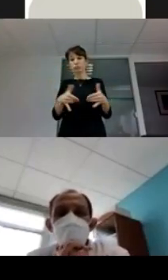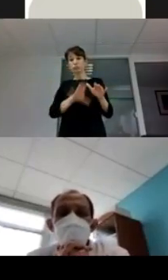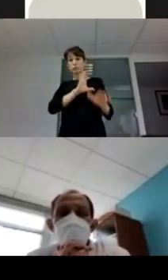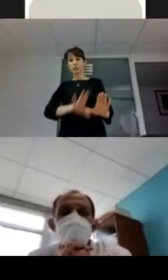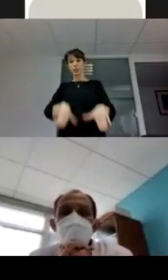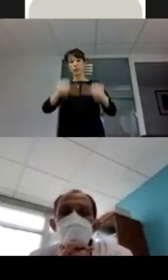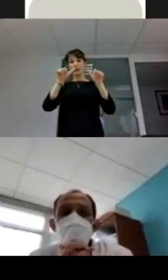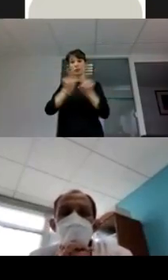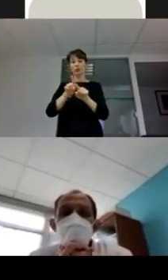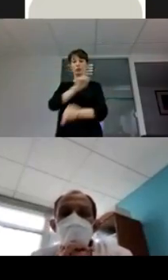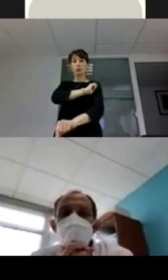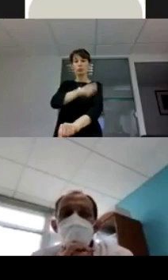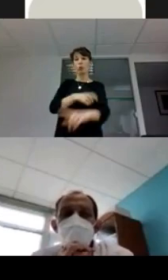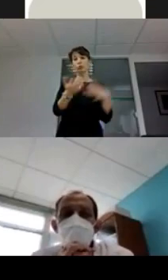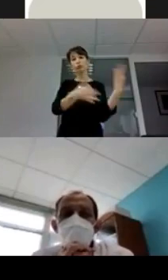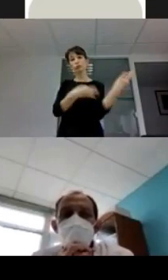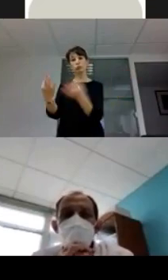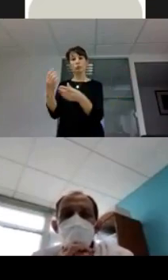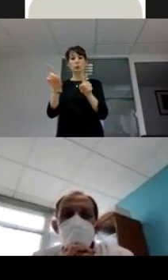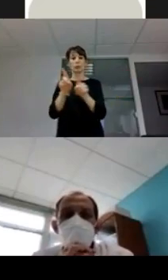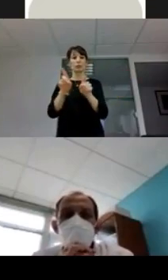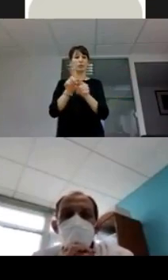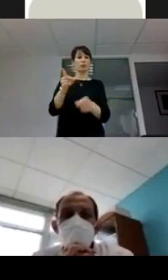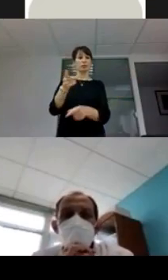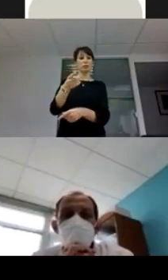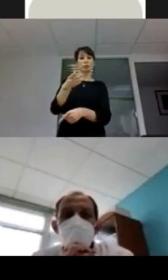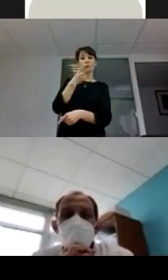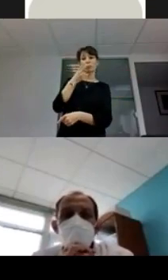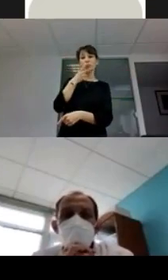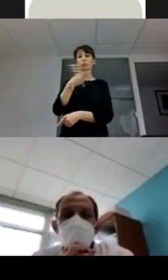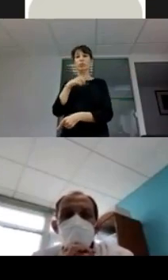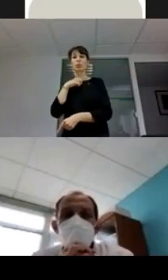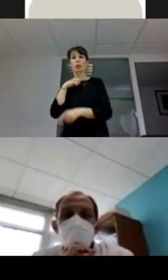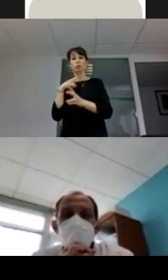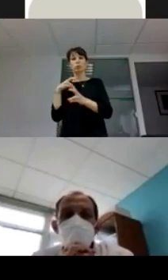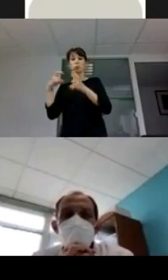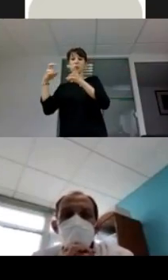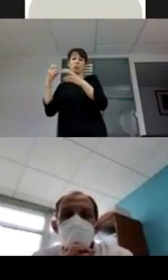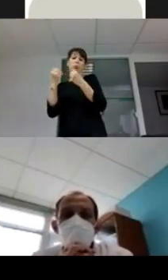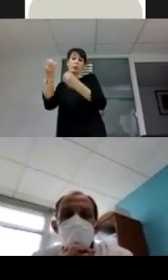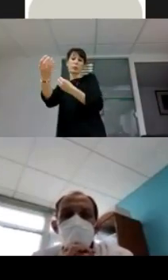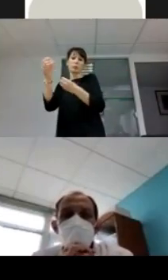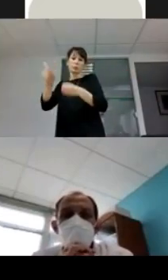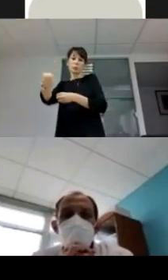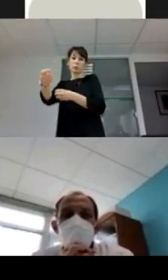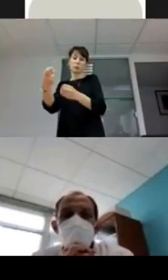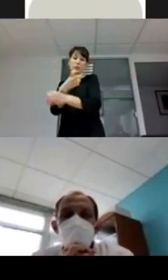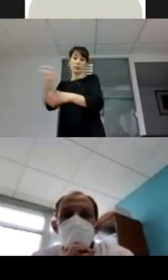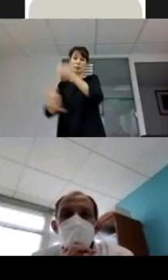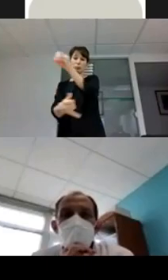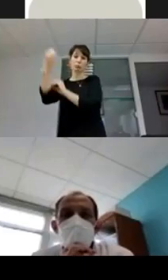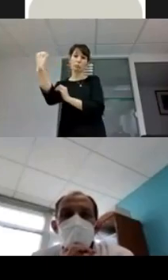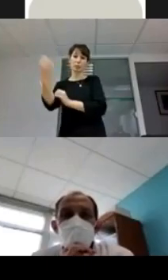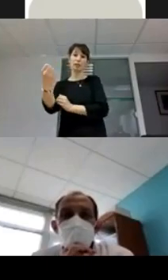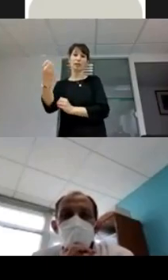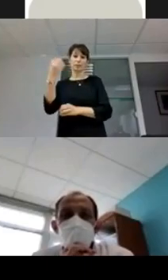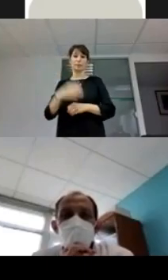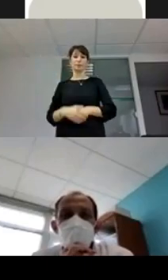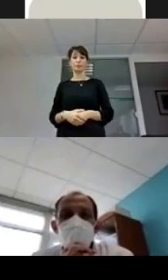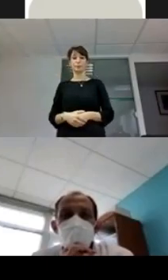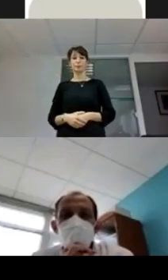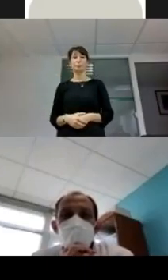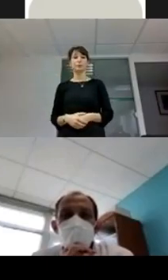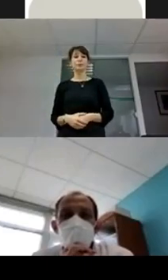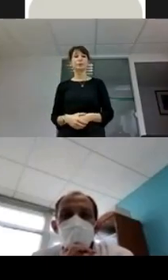sel. Éviter une prise de poids. Une activité physique régulière, et le tabac et l'alcool augmentent, comme dans de nombreux cancers,